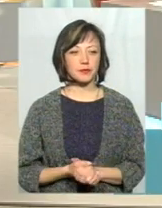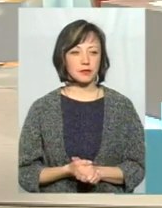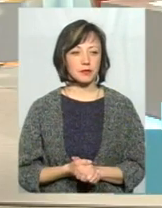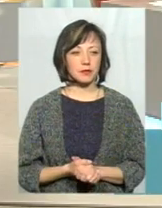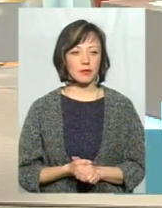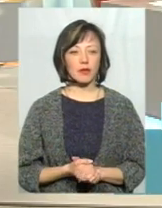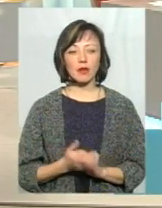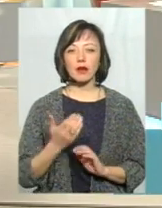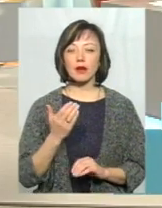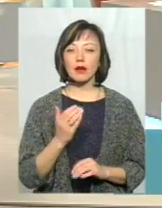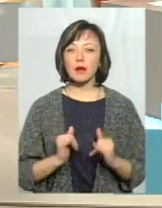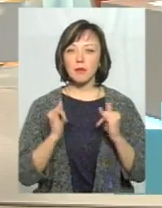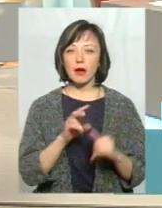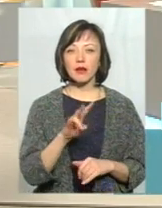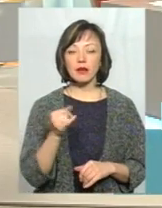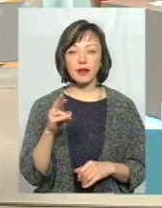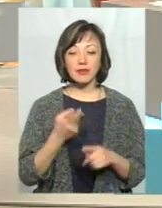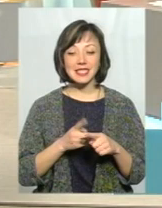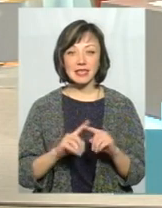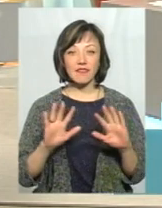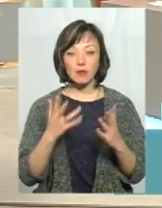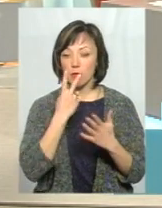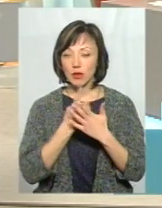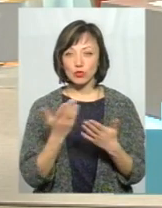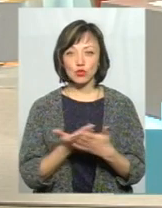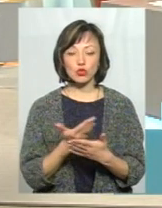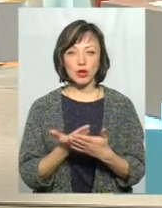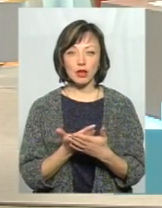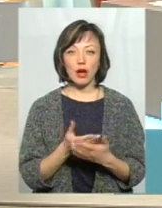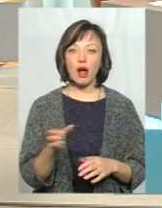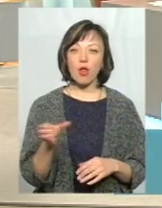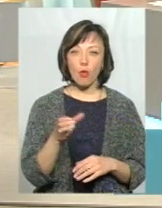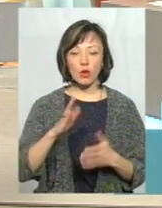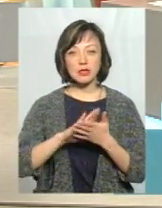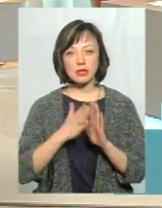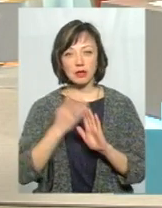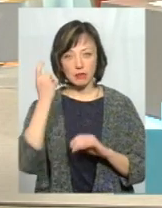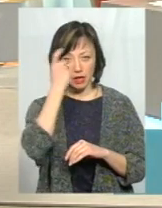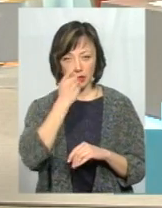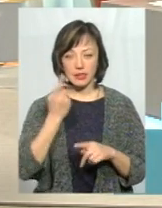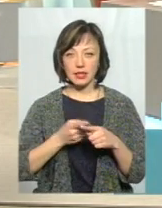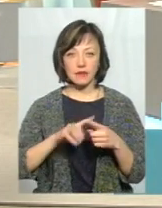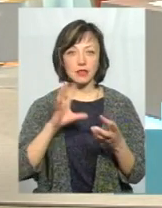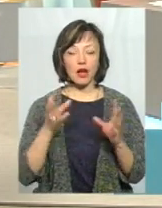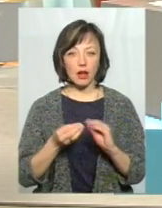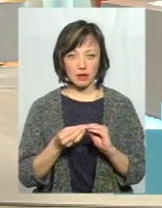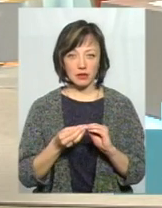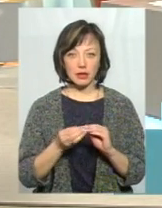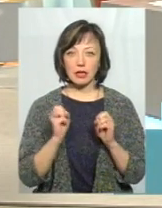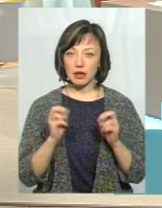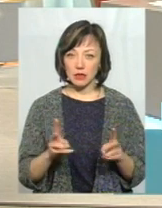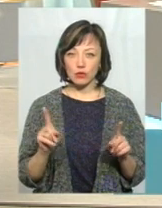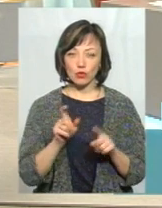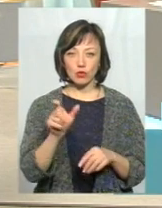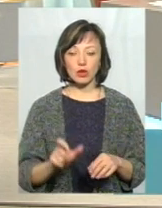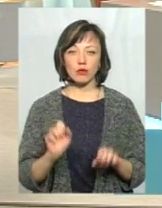той випадок, який тільки що бачили сюжет, алкогольний стан сп'яніння – це взагалі ризик, що